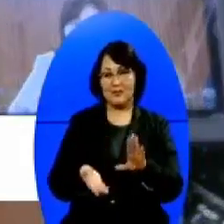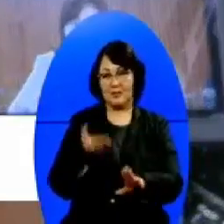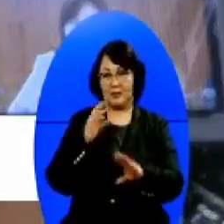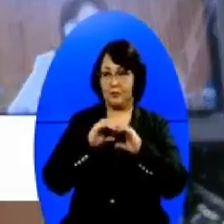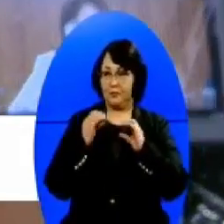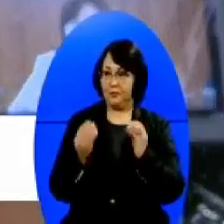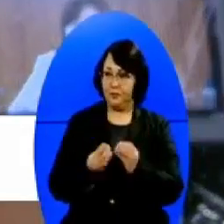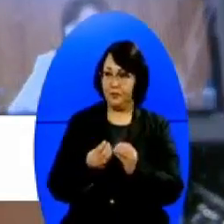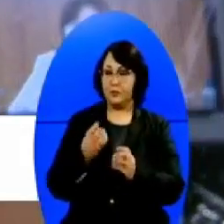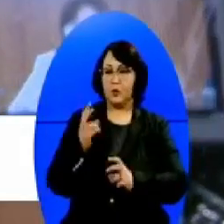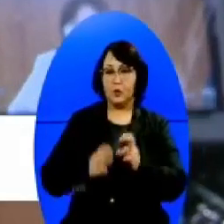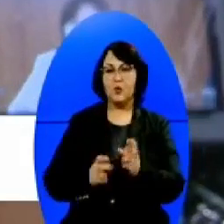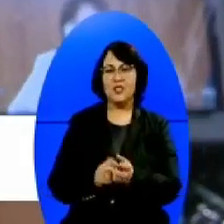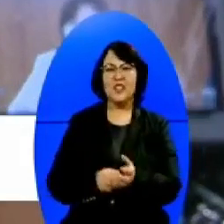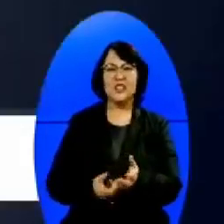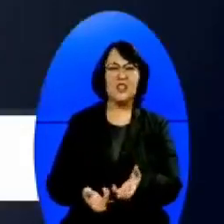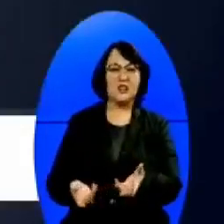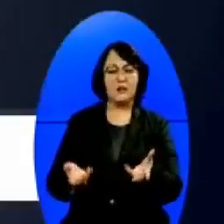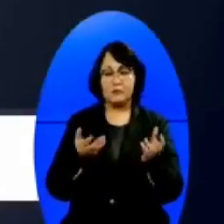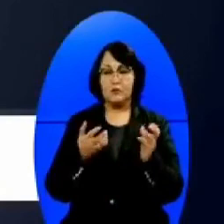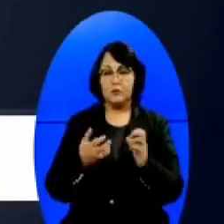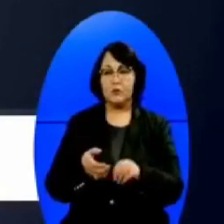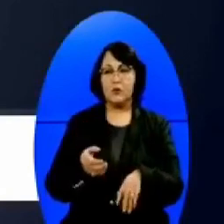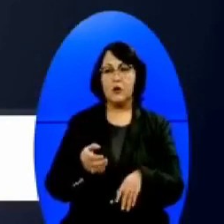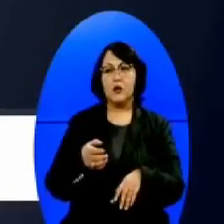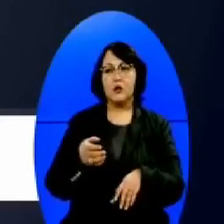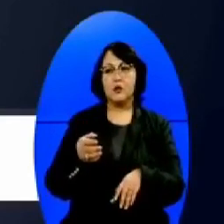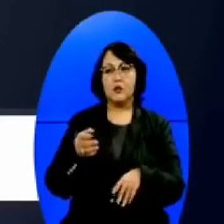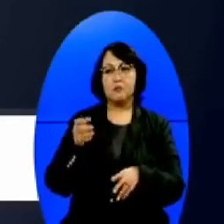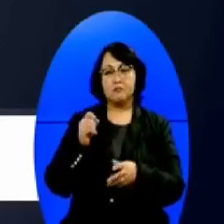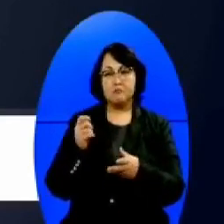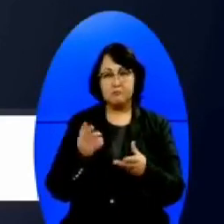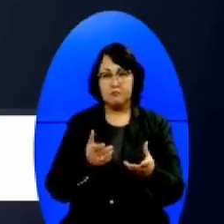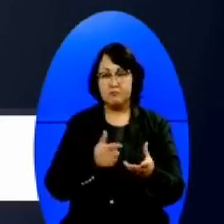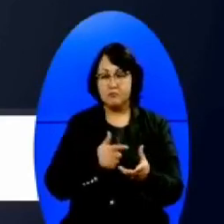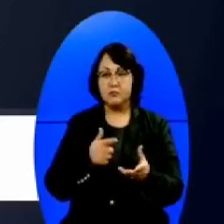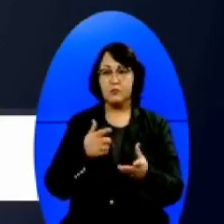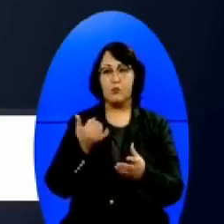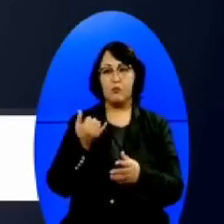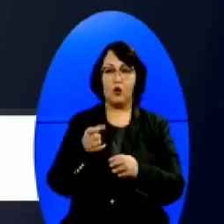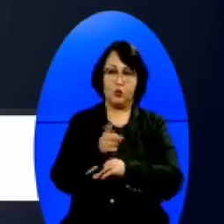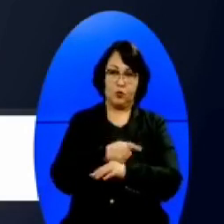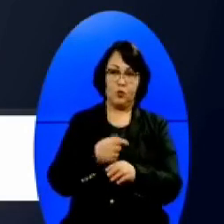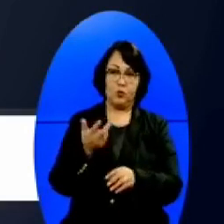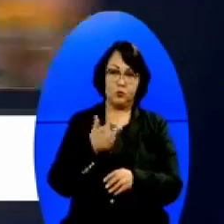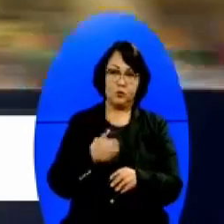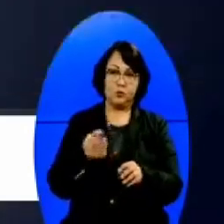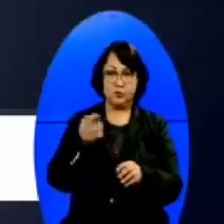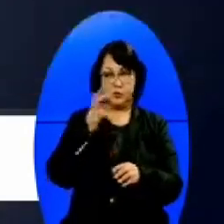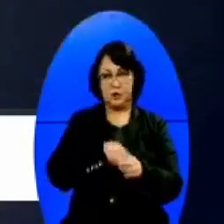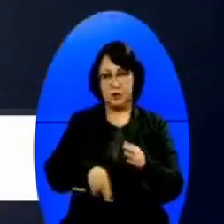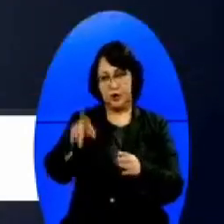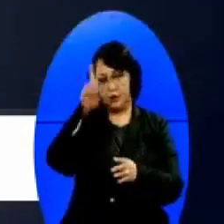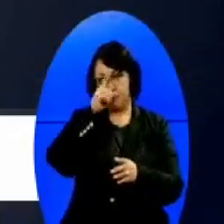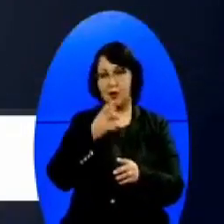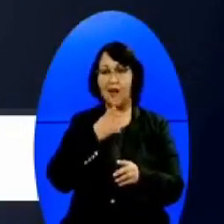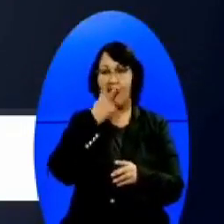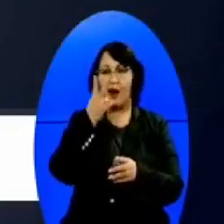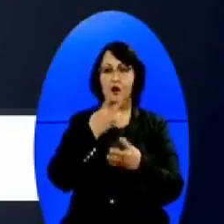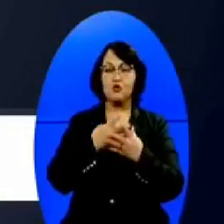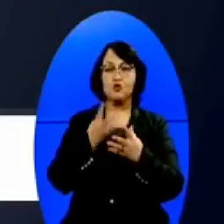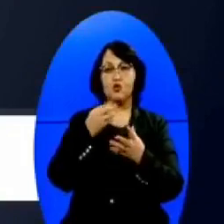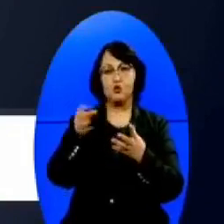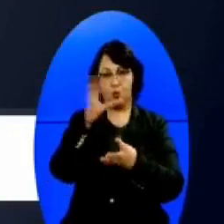байсан. Өргөдлийн байнгын хорооны ажлын үр дүнд нийслэлийн 1300 орчим сургууль цэцэрлэг, эмнэлэг, агаар шүүгчээр бүрэн хангагдсан